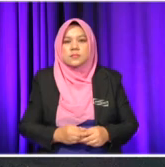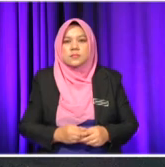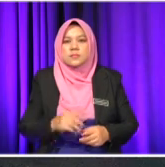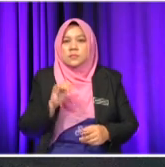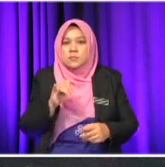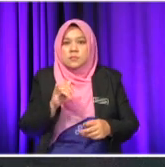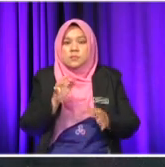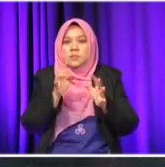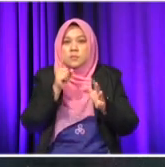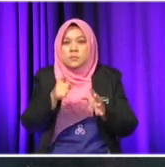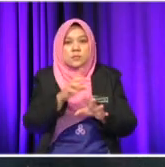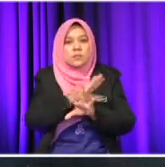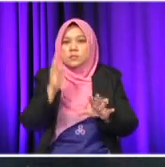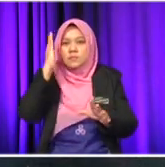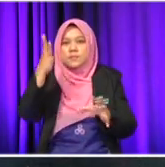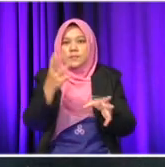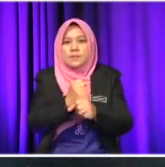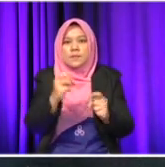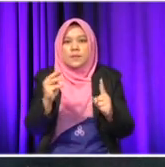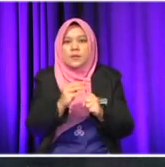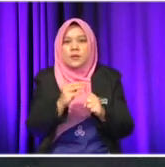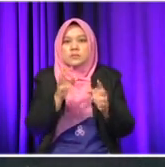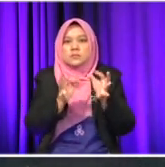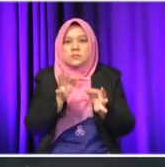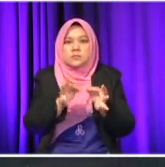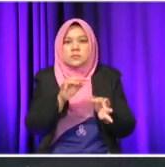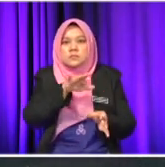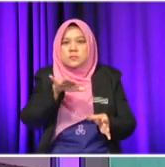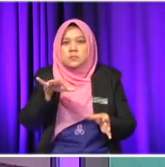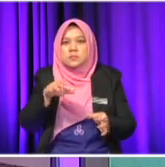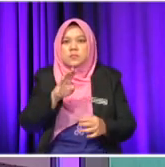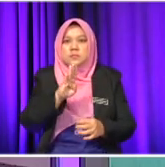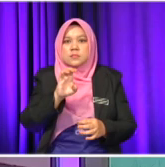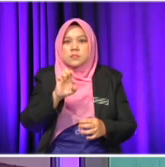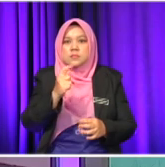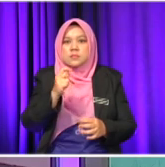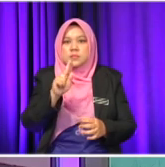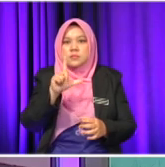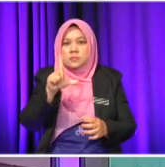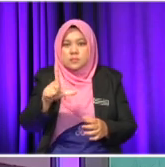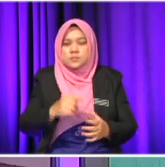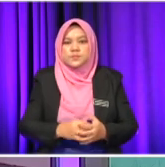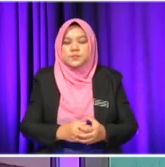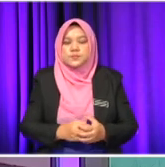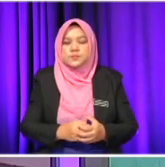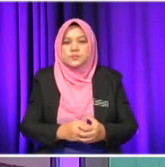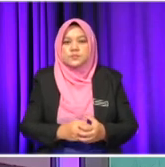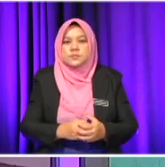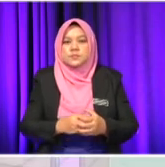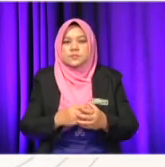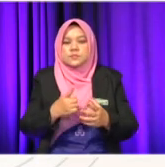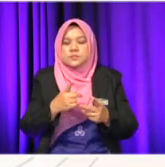Kamu takkan dapat mereka oke contoh menjalankan perniagaan untuk memenuhi